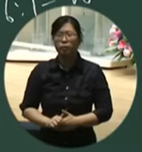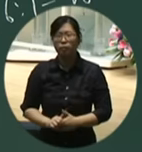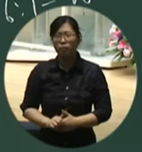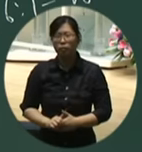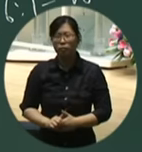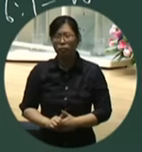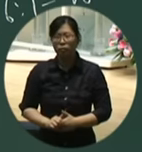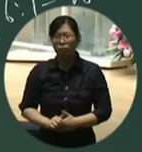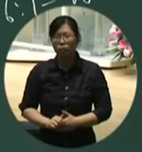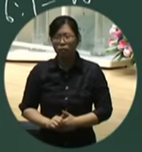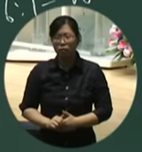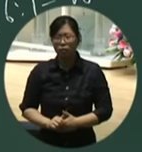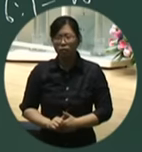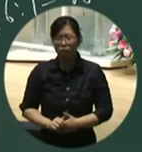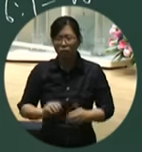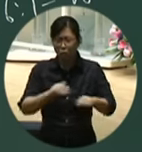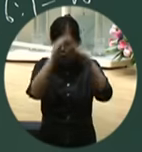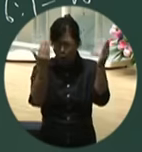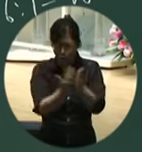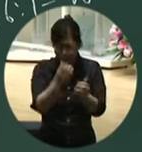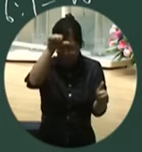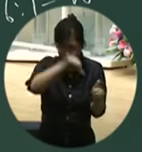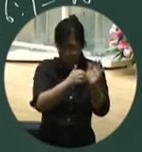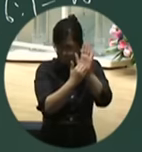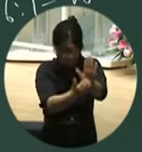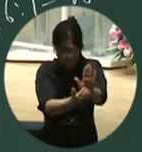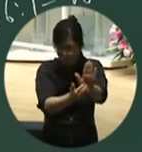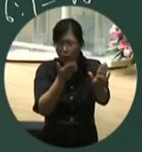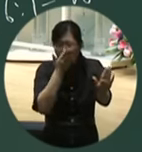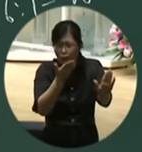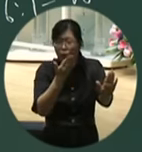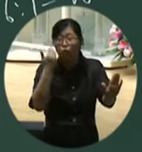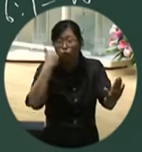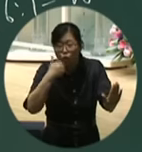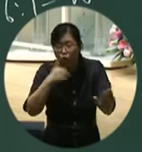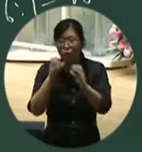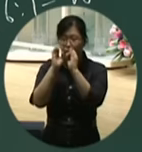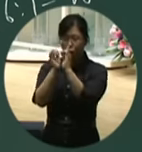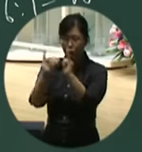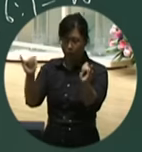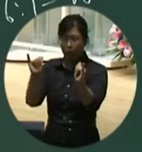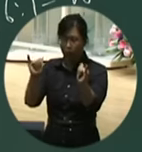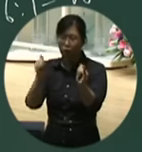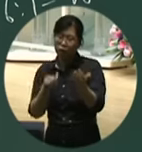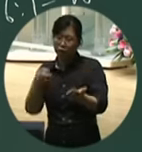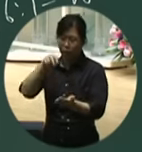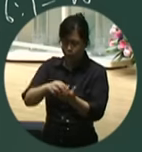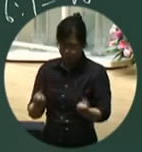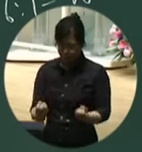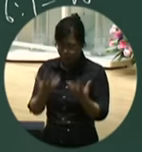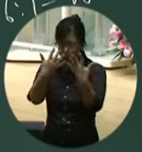of disasters. 모든 재앙을 막을 수 있는 전도자들을 세워 주시옵소서. Raise up the evangelists that can